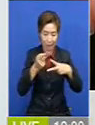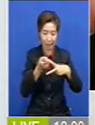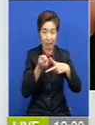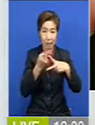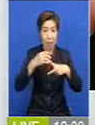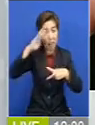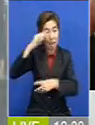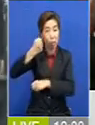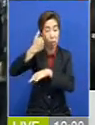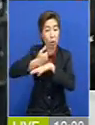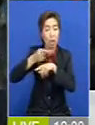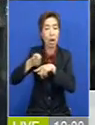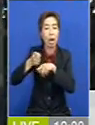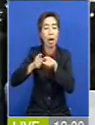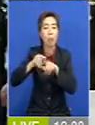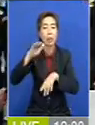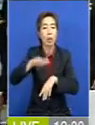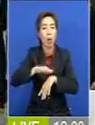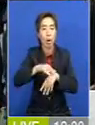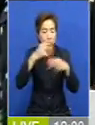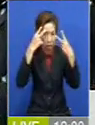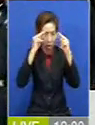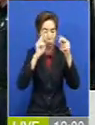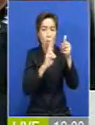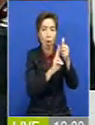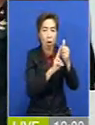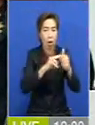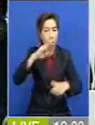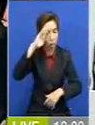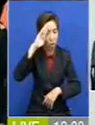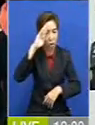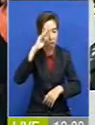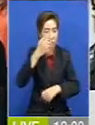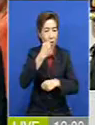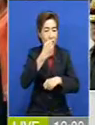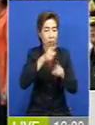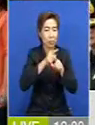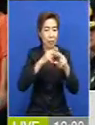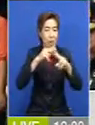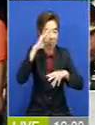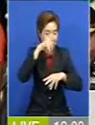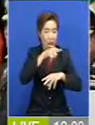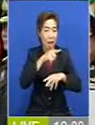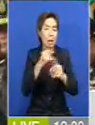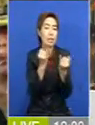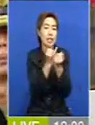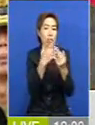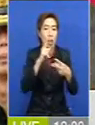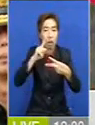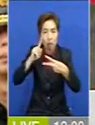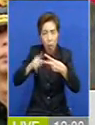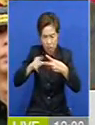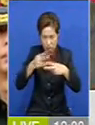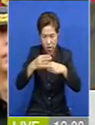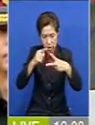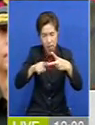กใจเพราะว่าบิ๊กหมูเป็นน้องรักของพลเอกประวิตรกับพลเอกประยุทธ์อยู่แล้วแต่ว่าชื่อที่2เนี่ยสีค้าน่าสนใจมากเพราะว่าพลเอกกัมปนาทรุจดิต